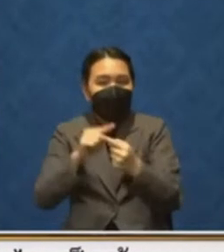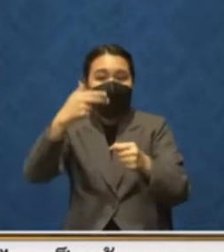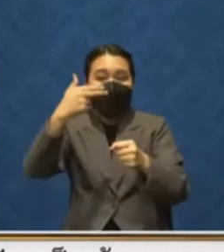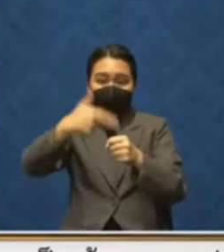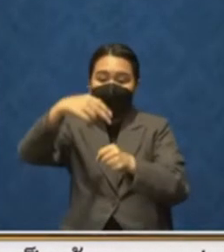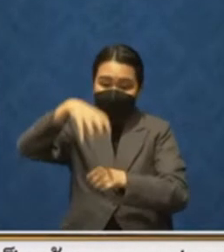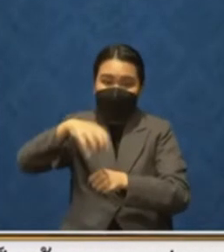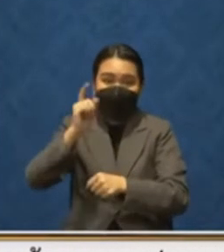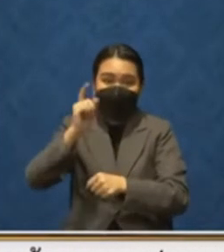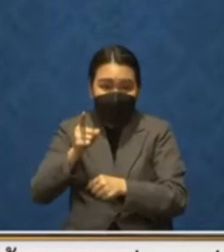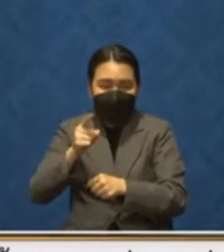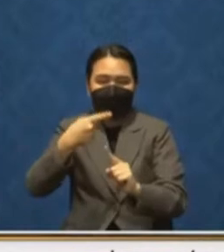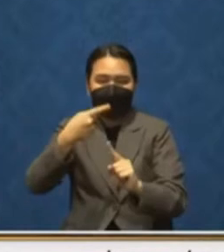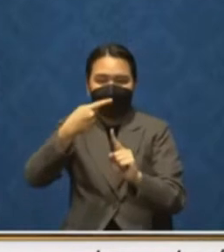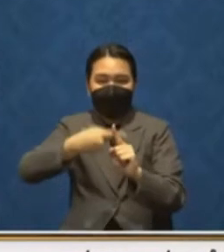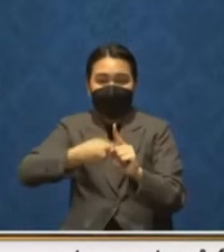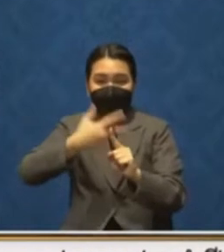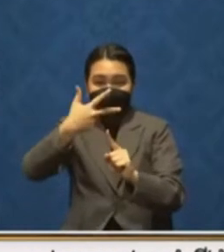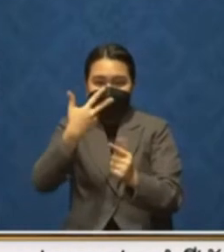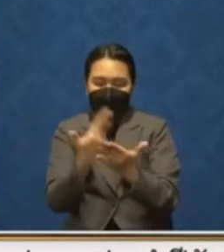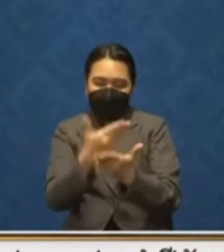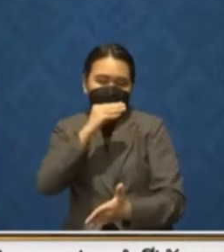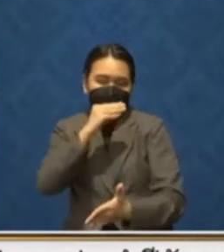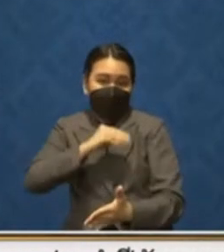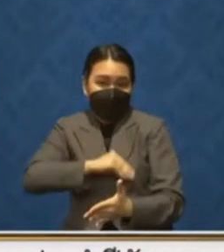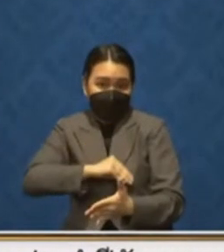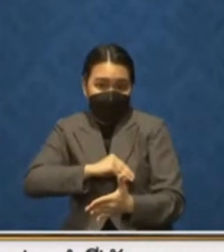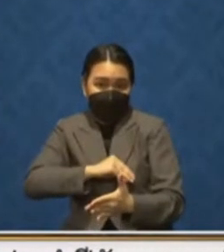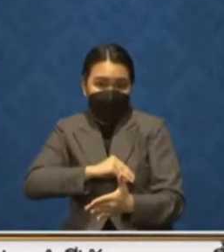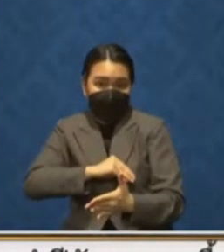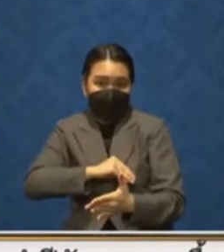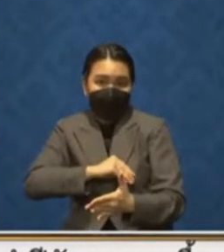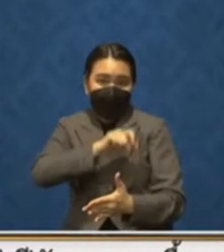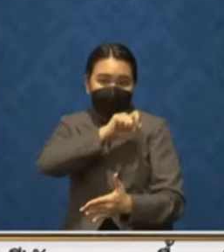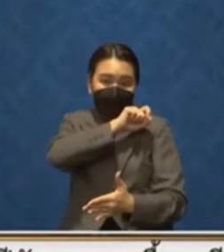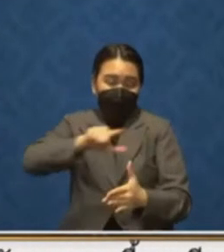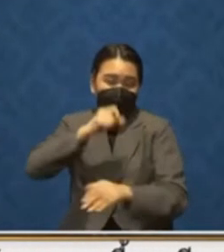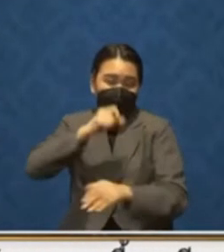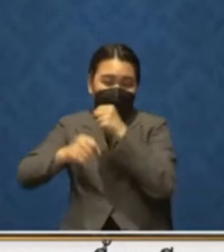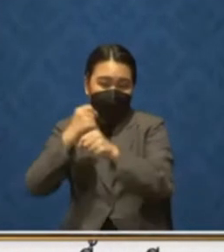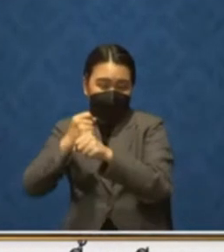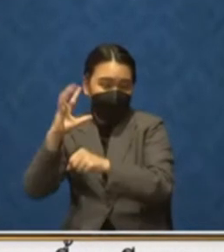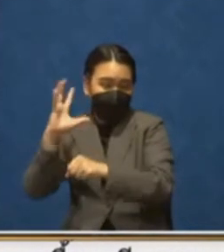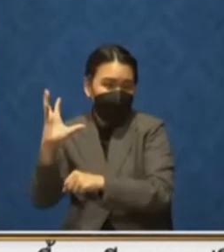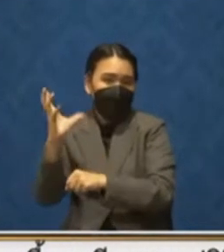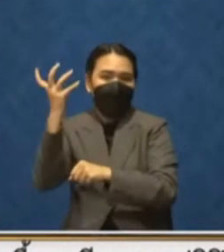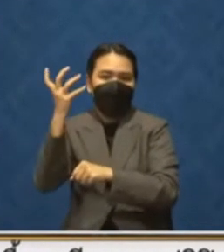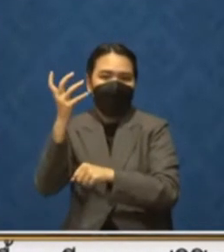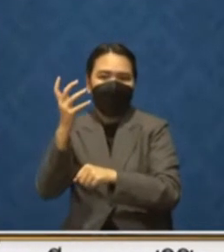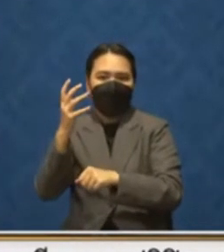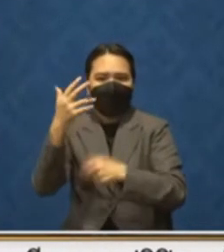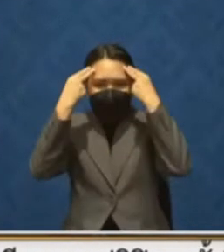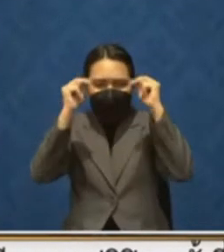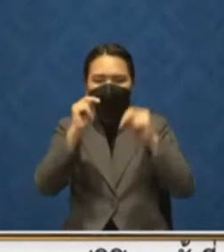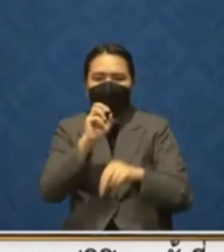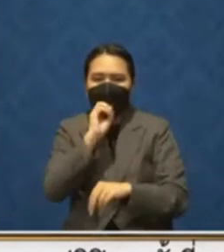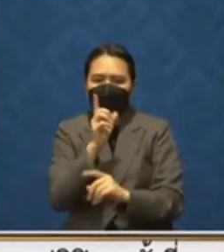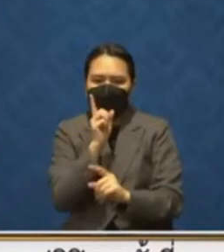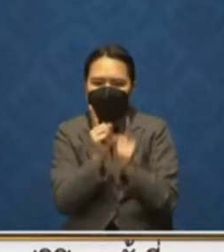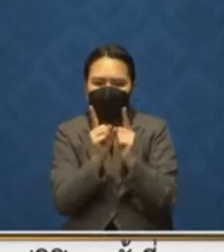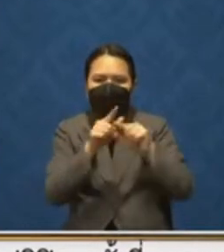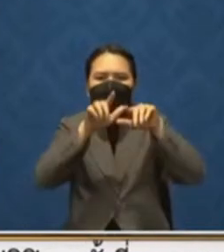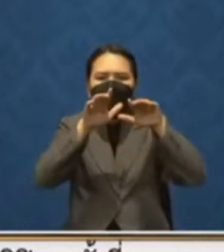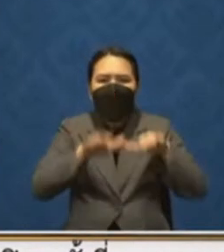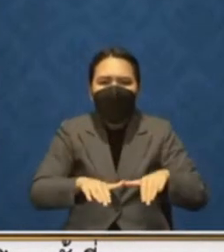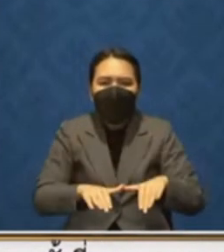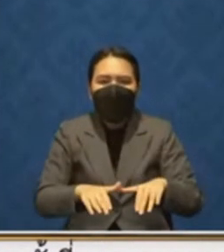3เดือนกำไรสูงกว่าช่างปีกของโลกไหนล่ะจะเจรจารถแล้วก็สวด